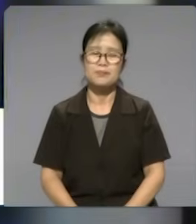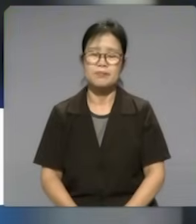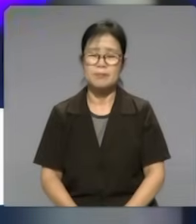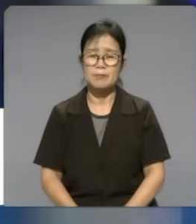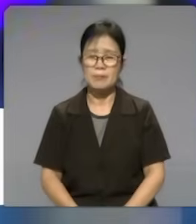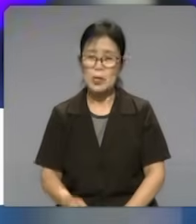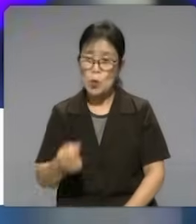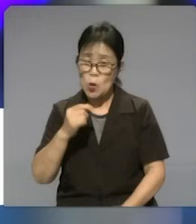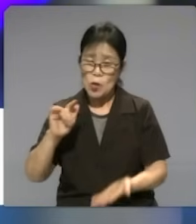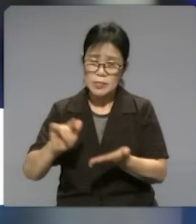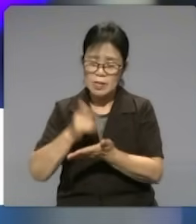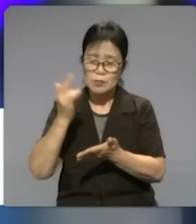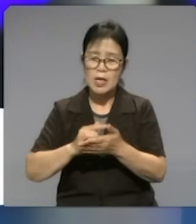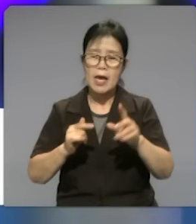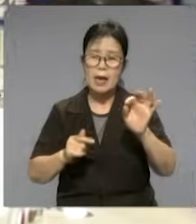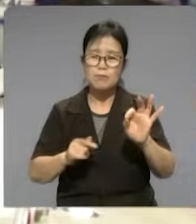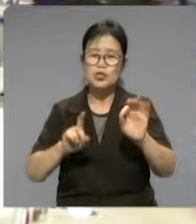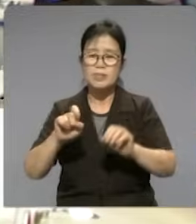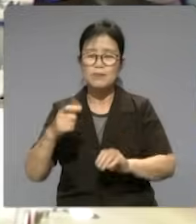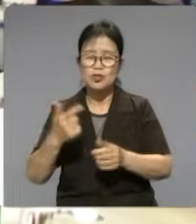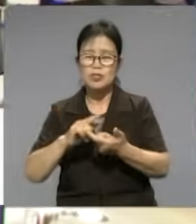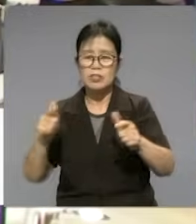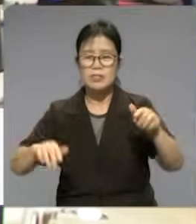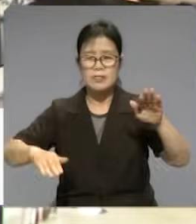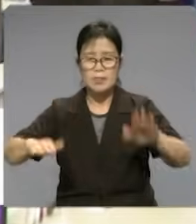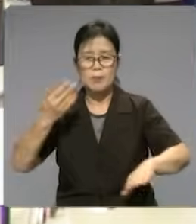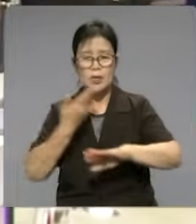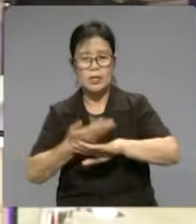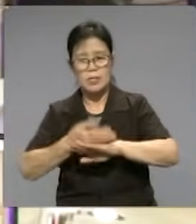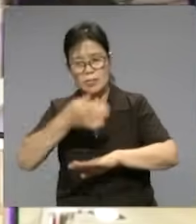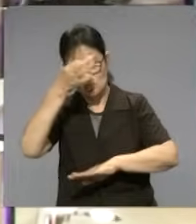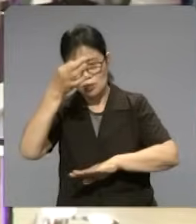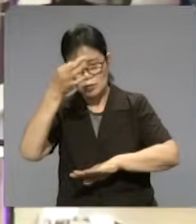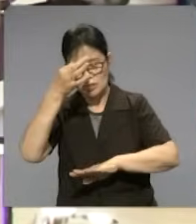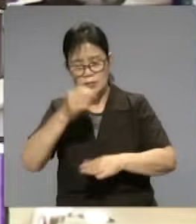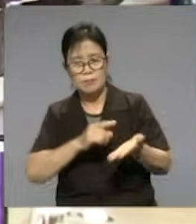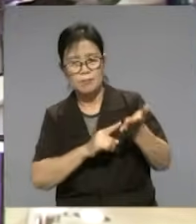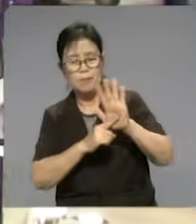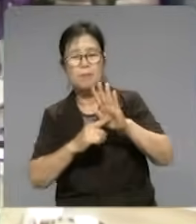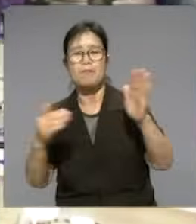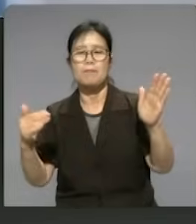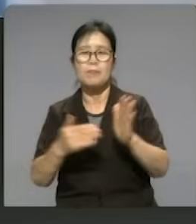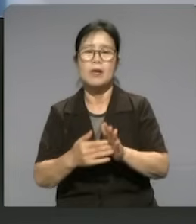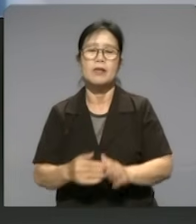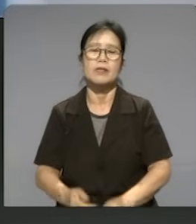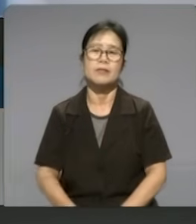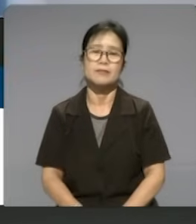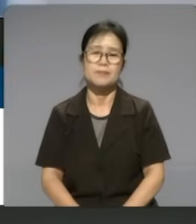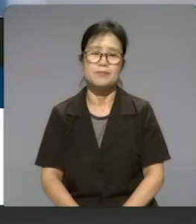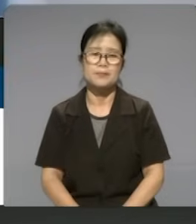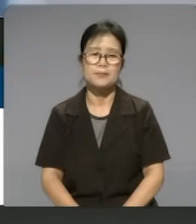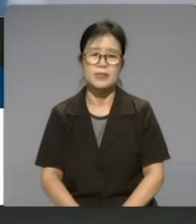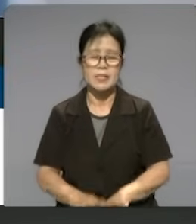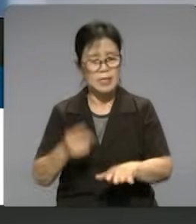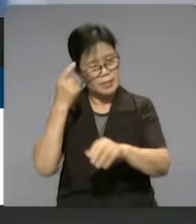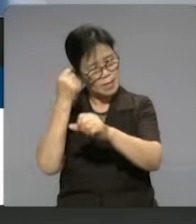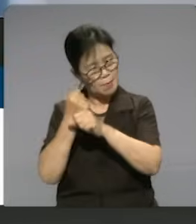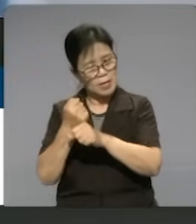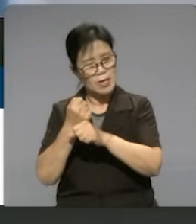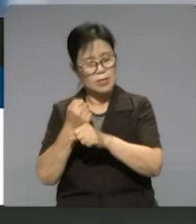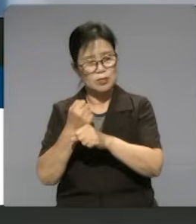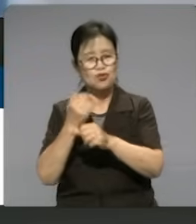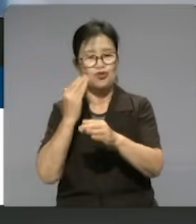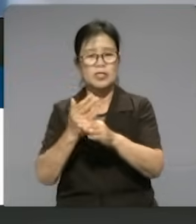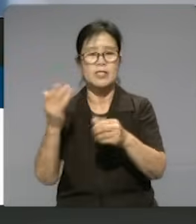등 F-16, 라팔 등과 차별화된 성능을 집중 부각했습니다. 현재 개발 단계이기 때문에 사실